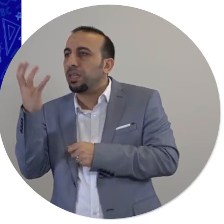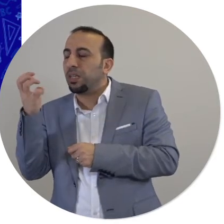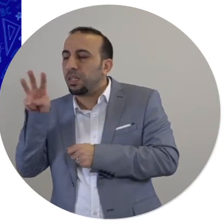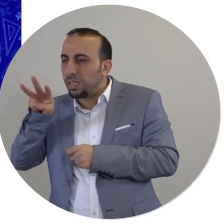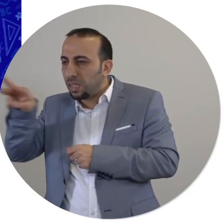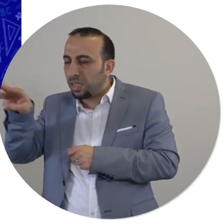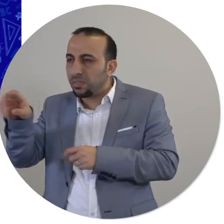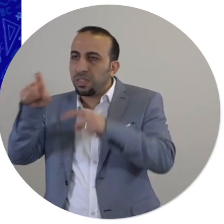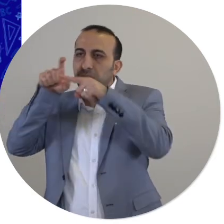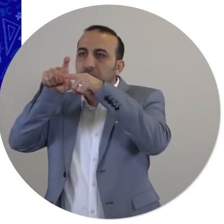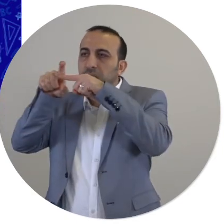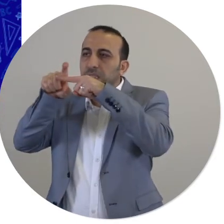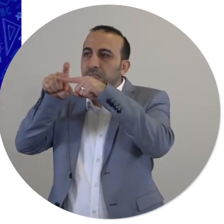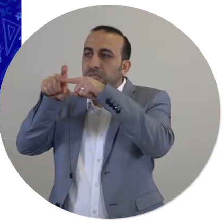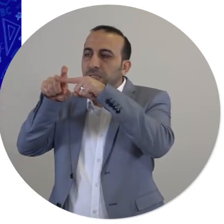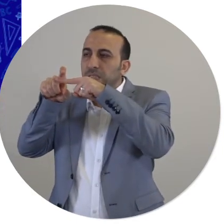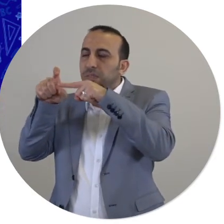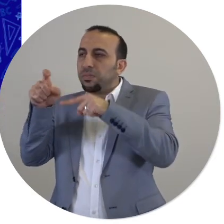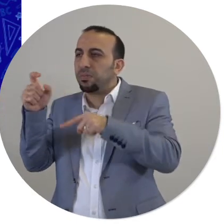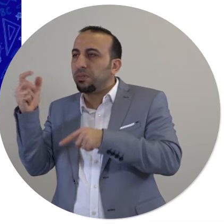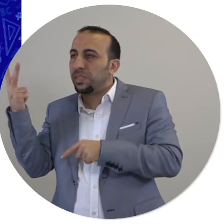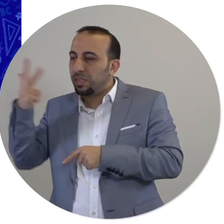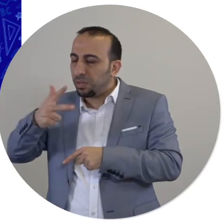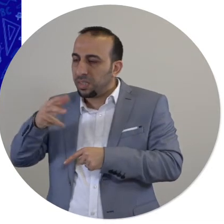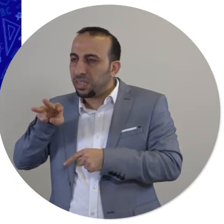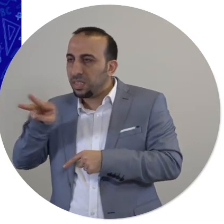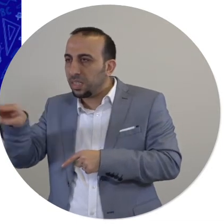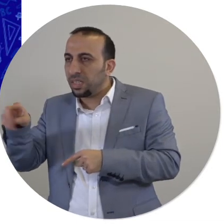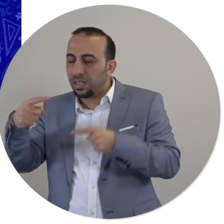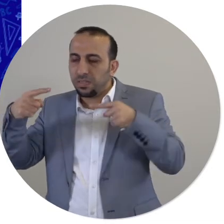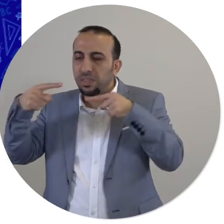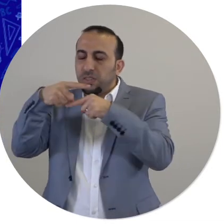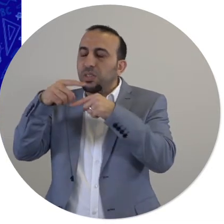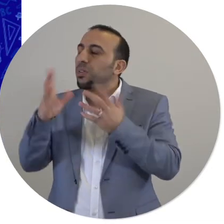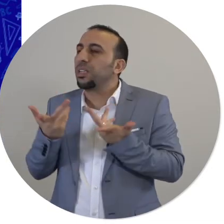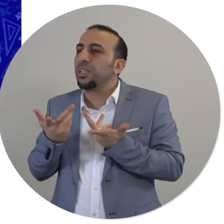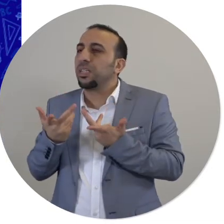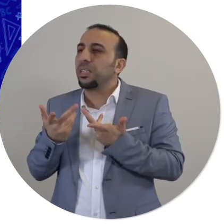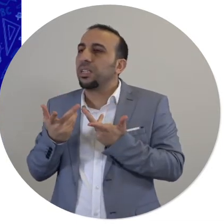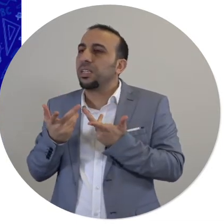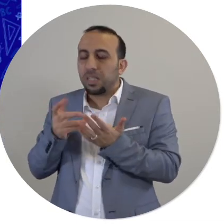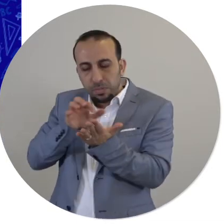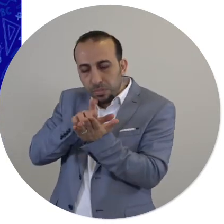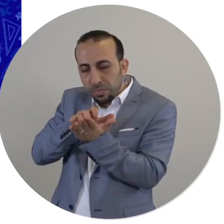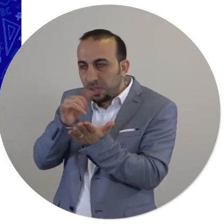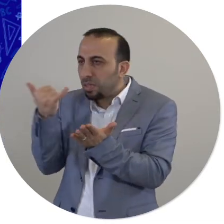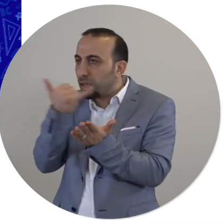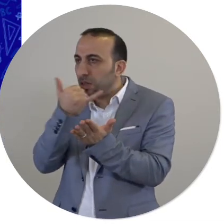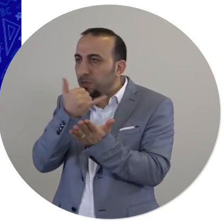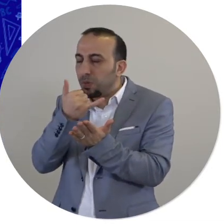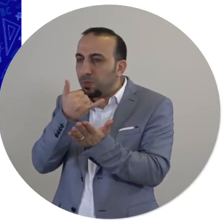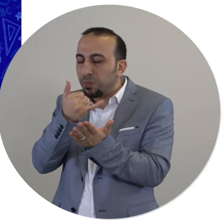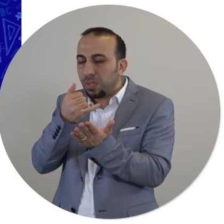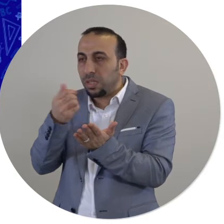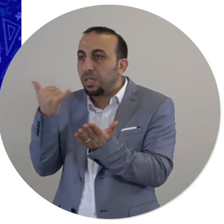إذن 400,000 تقسيم 80,000 ونحطه بالآلة والناتج راح يكون 5. ومدلول القانون مهم جدا تكتبه